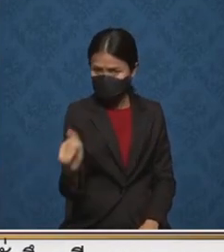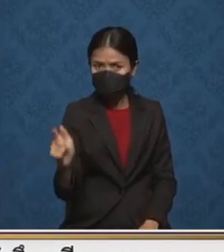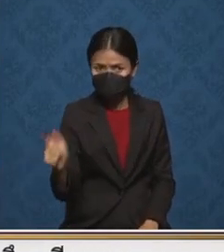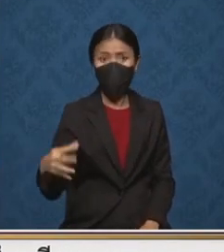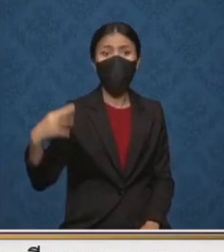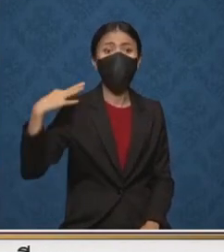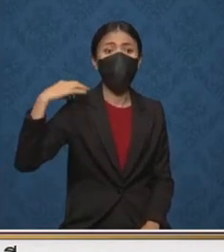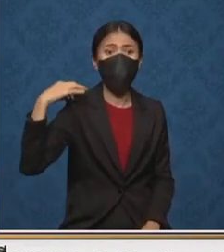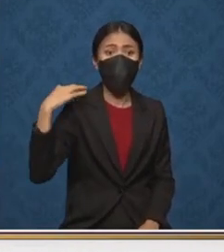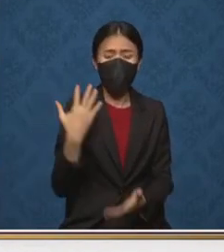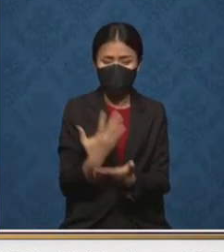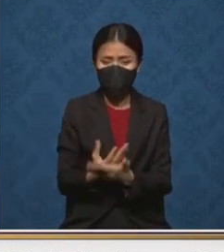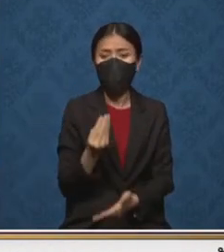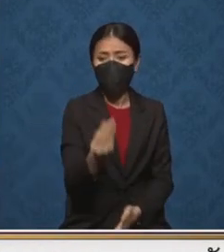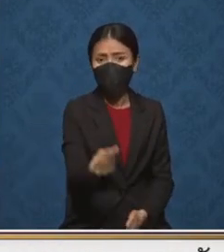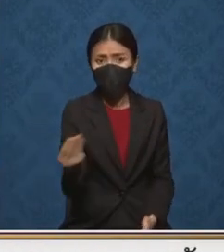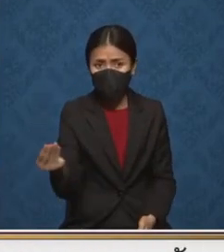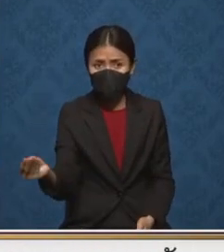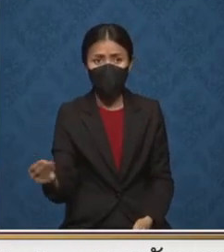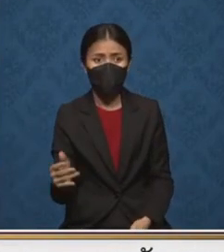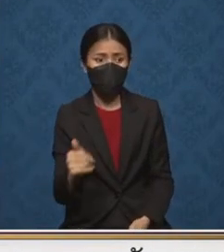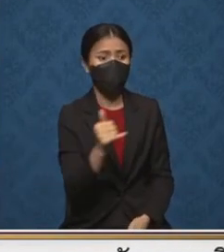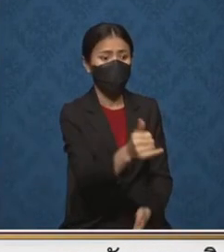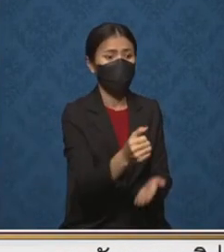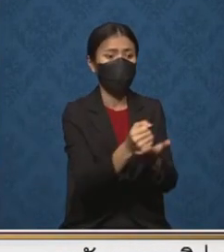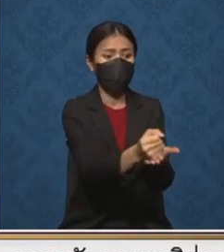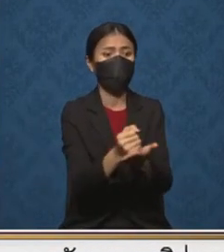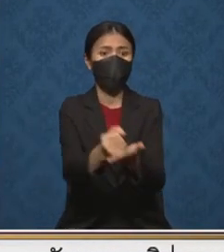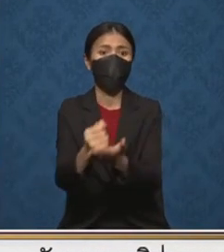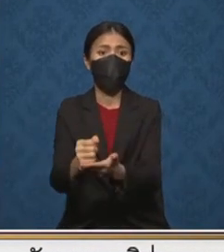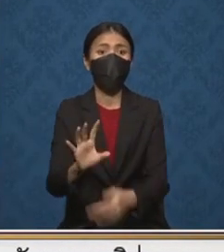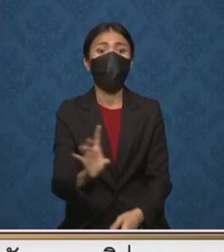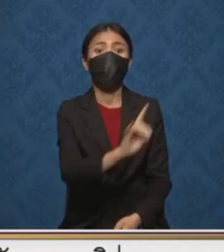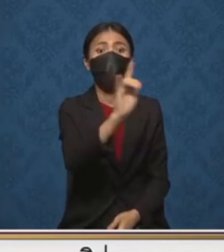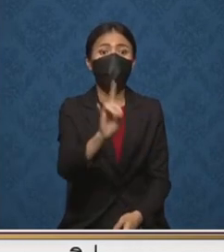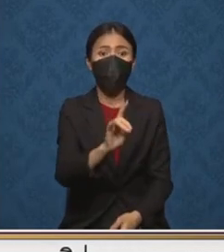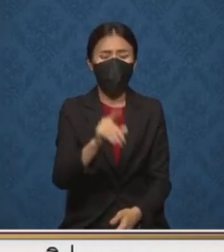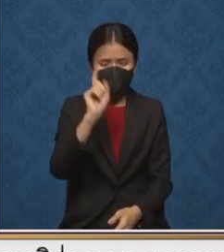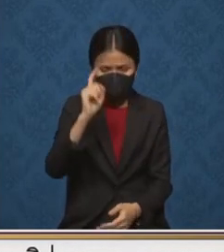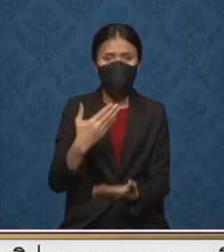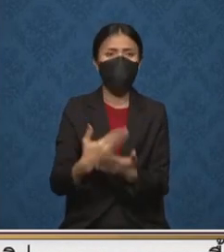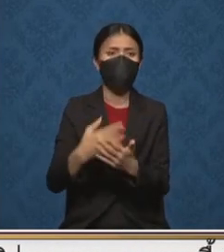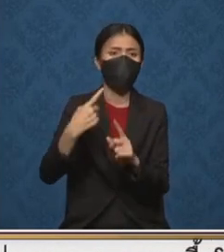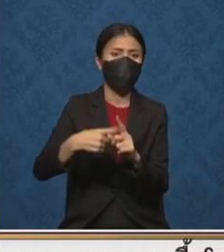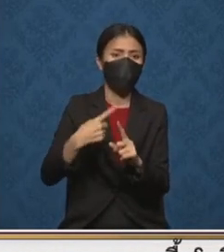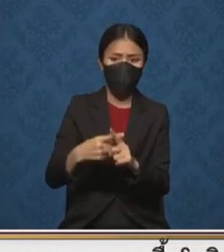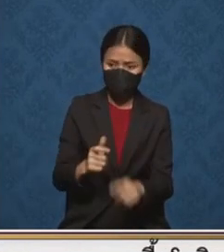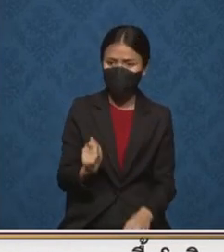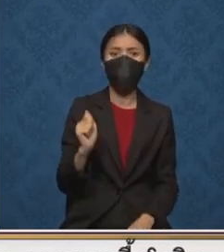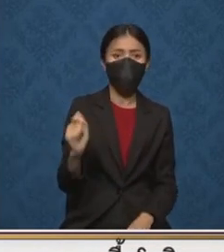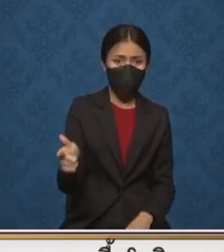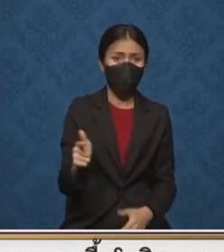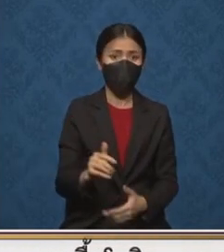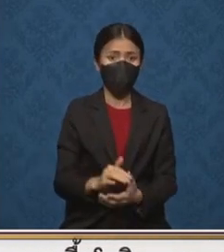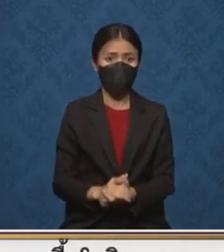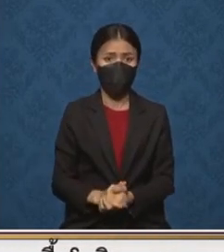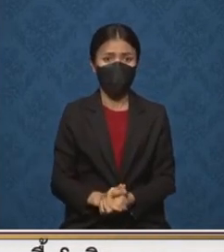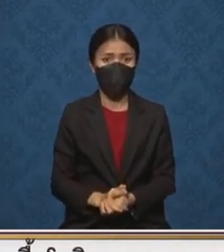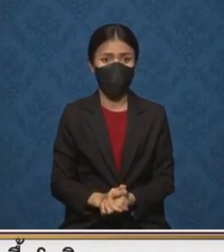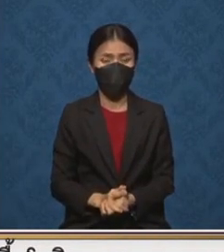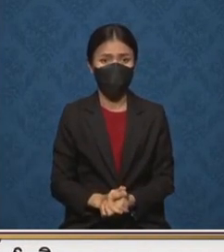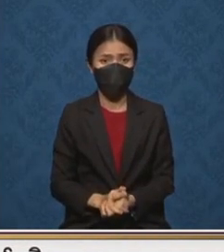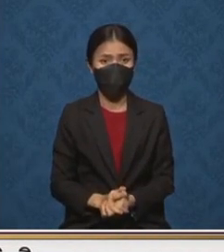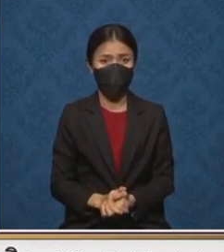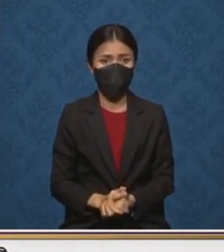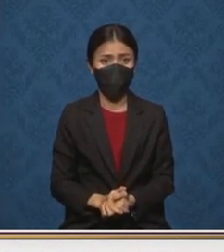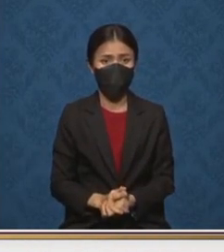ที่ไปจักสานสัตว์ควรจะมีค่าตอบแทนเป็นรายเดือนหมู่บ้านแล้วเพื่อน